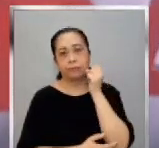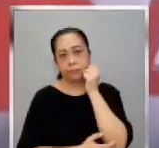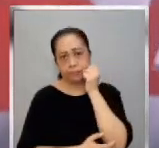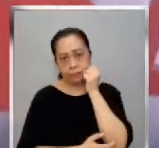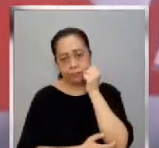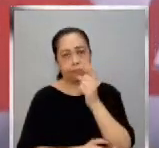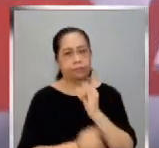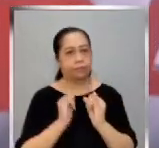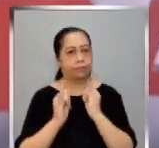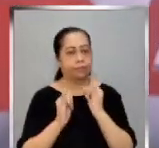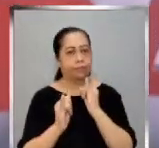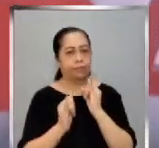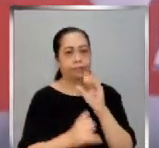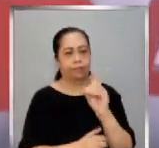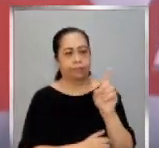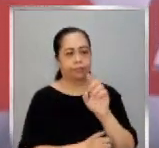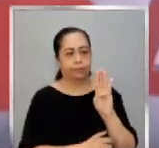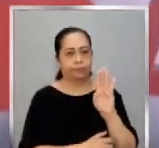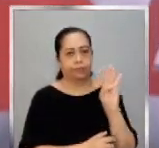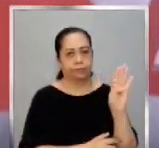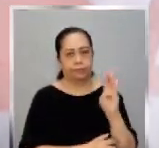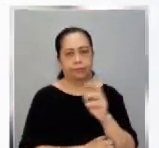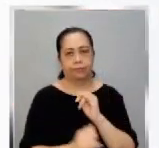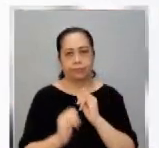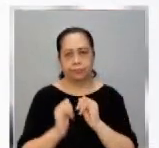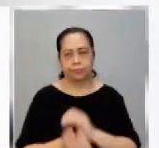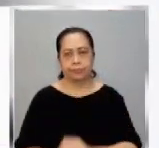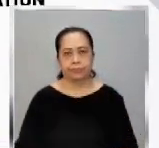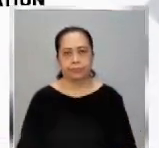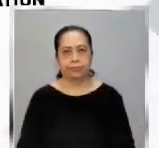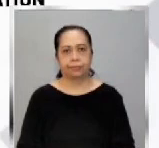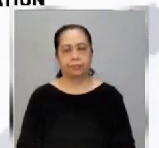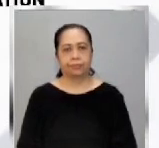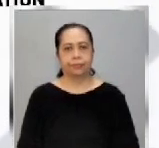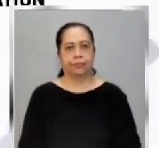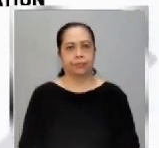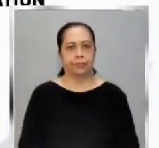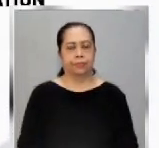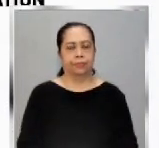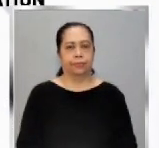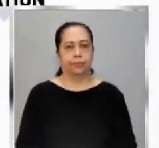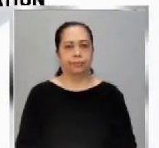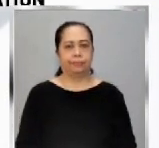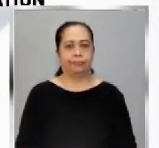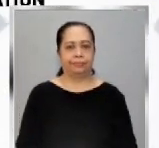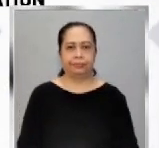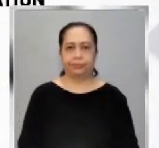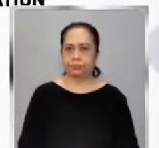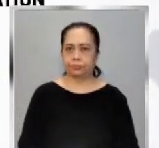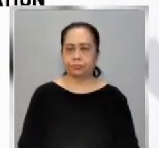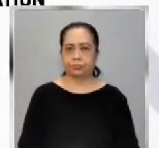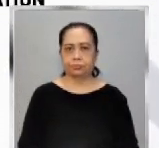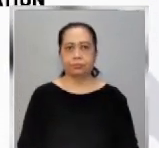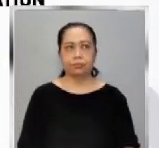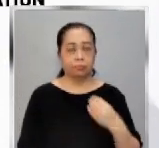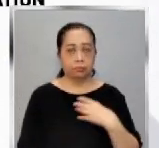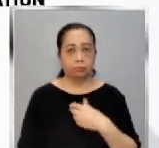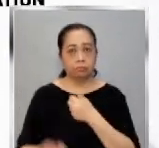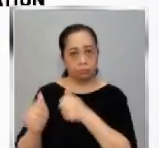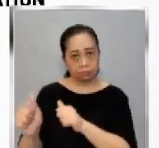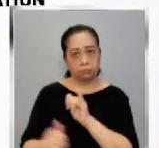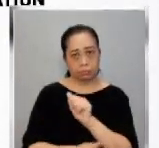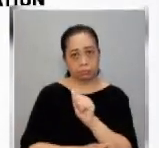panayab ng Super Radio DZBB. we take the cue from the IATF, the Office